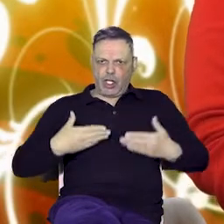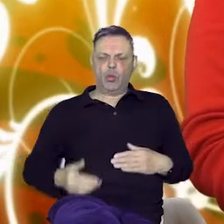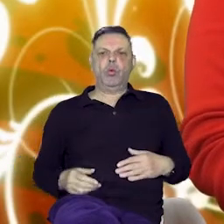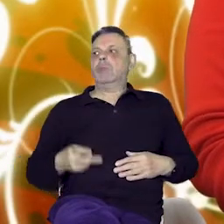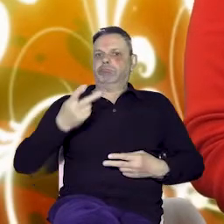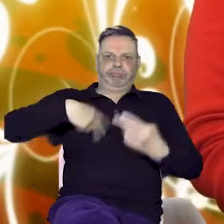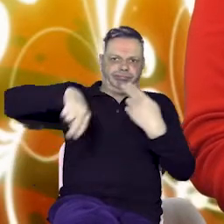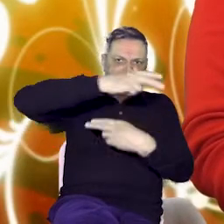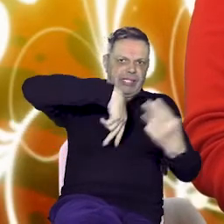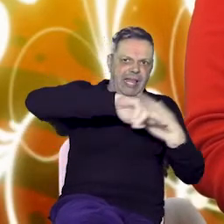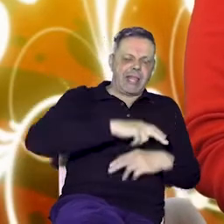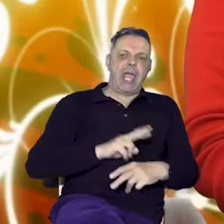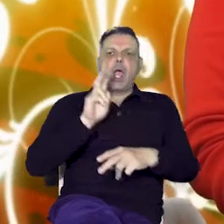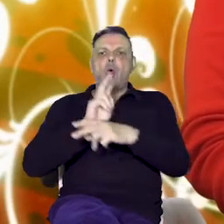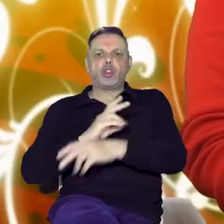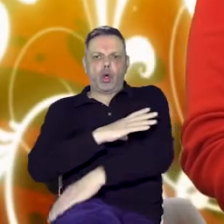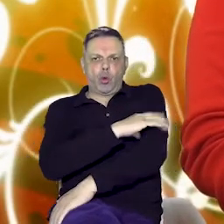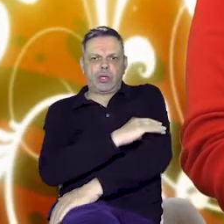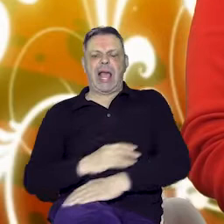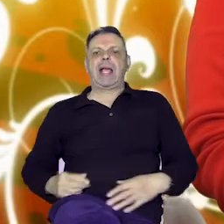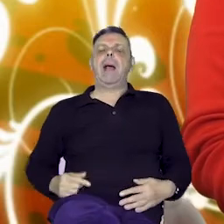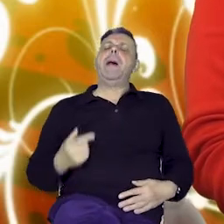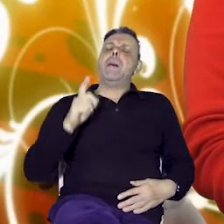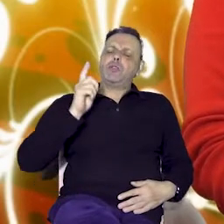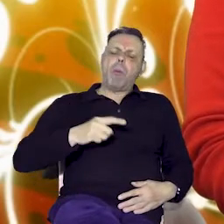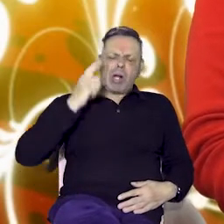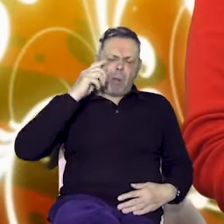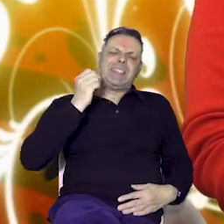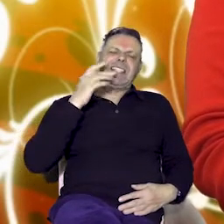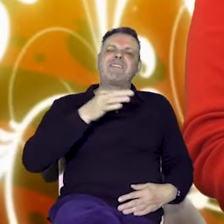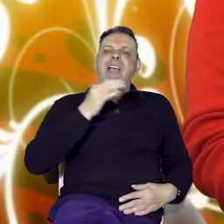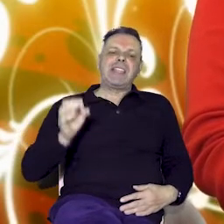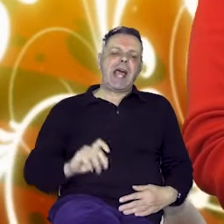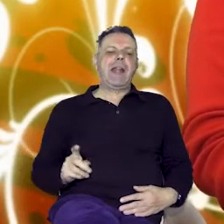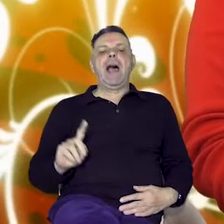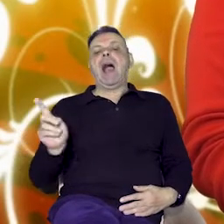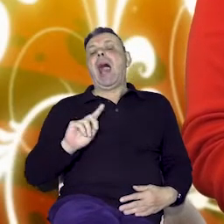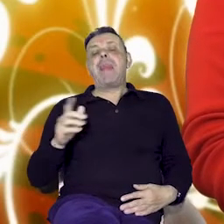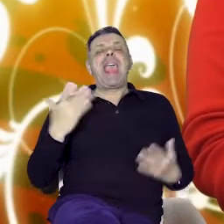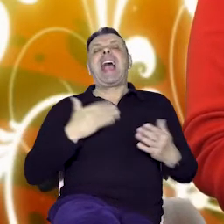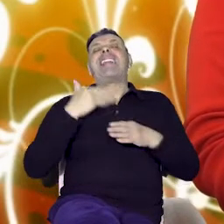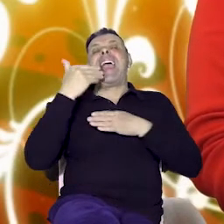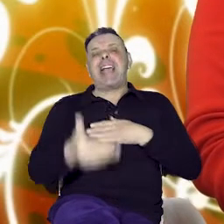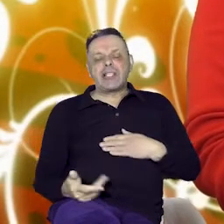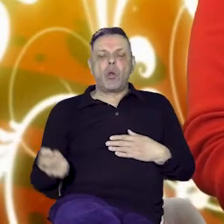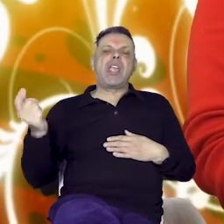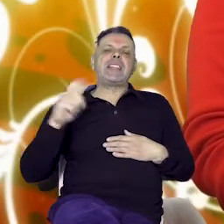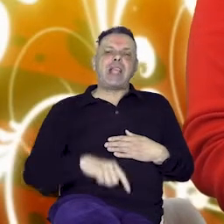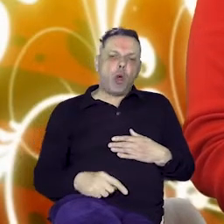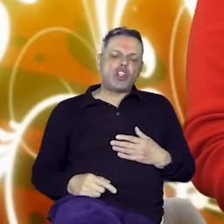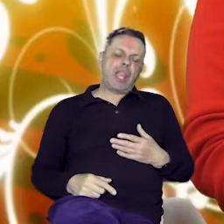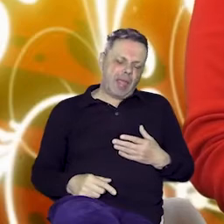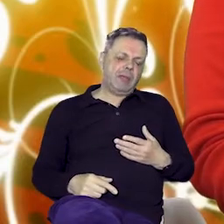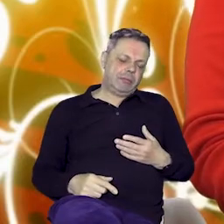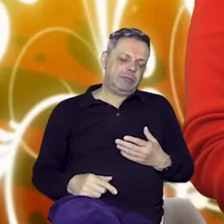kretanje, na kontrolu krvnog tlaka. Na to moramo misliti svakog dana, a ne onda kada je prekasno i kada dođete u ruke nefrologa.